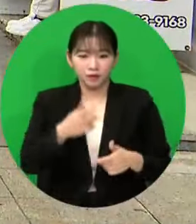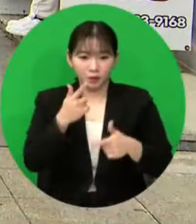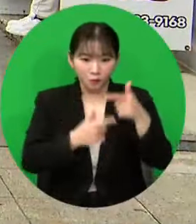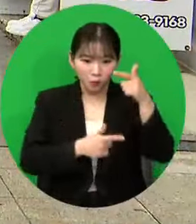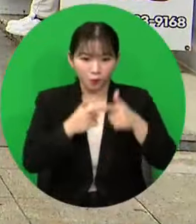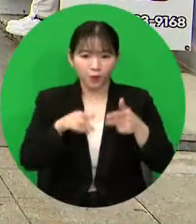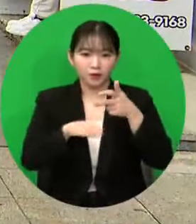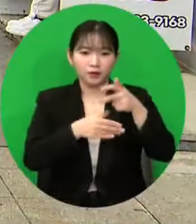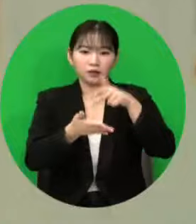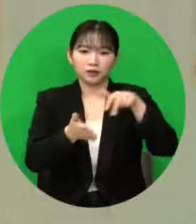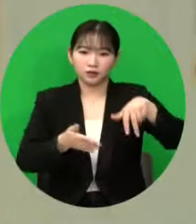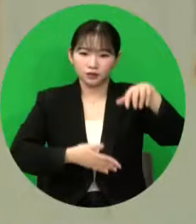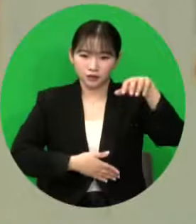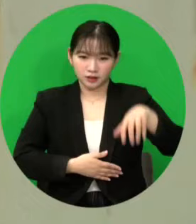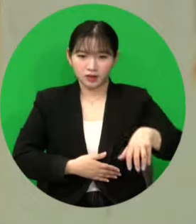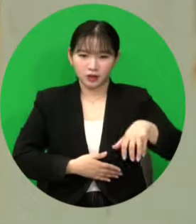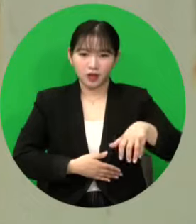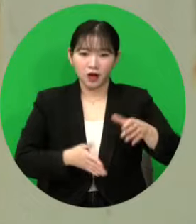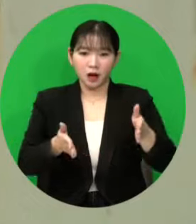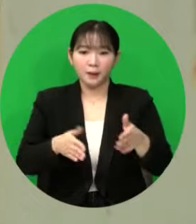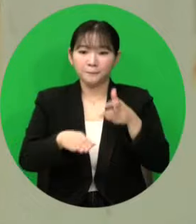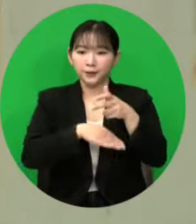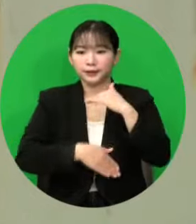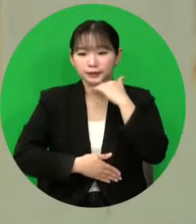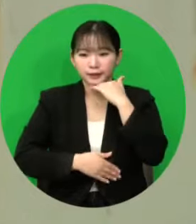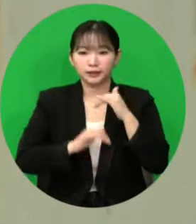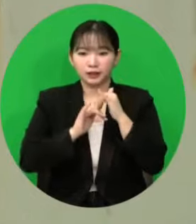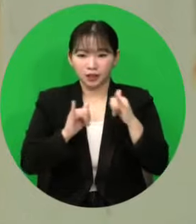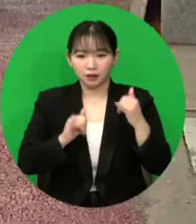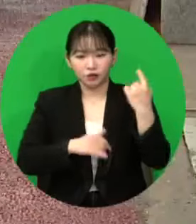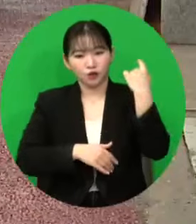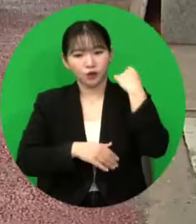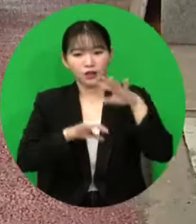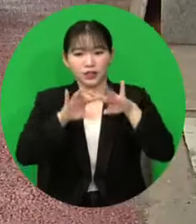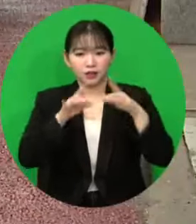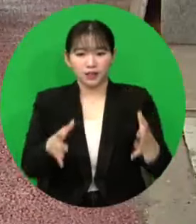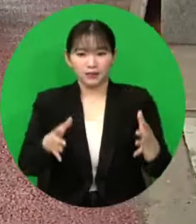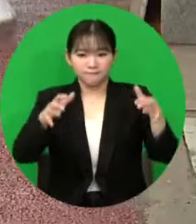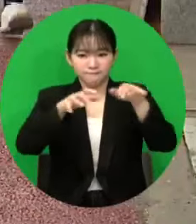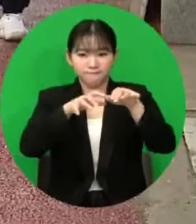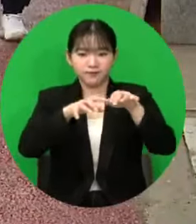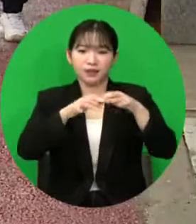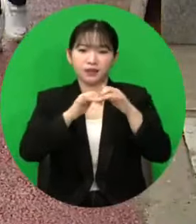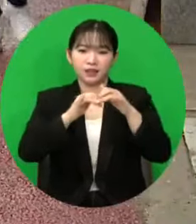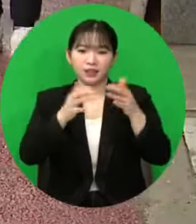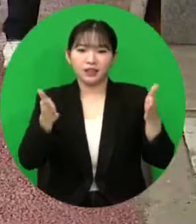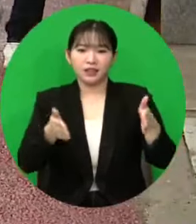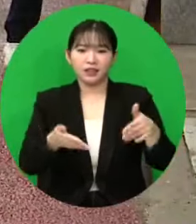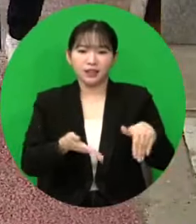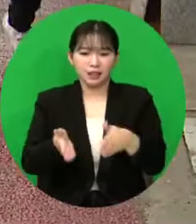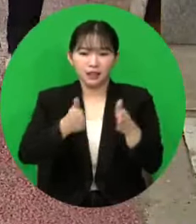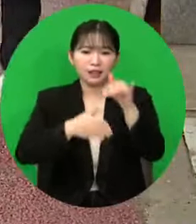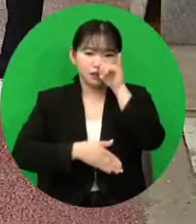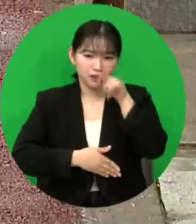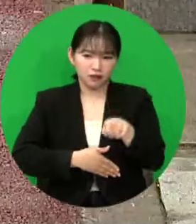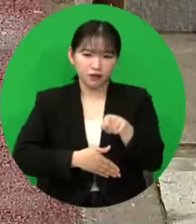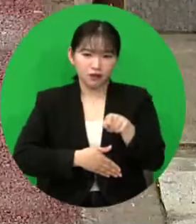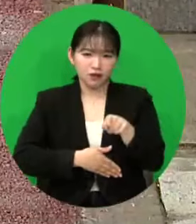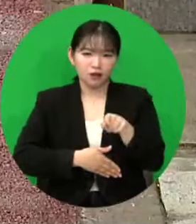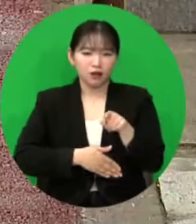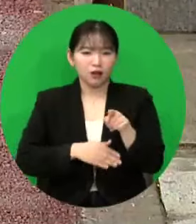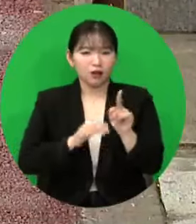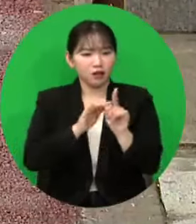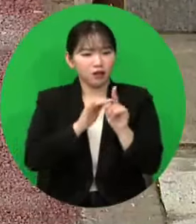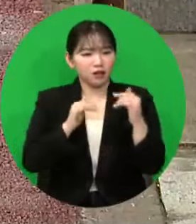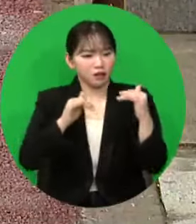목포의 한 버스 정류장. 버스를 기다리는 사람들 뒤로 변압기가 인도를 점령하고 있습니다. 인도는 어른 한두 명이